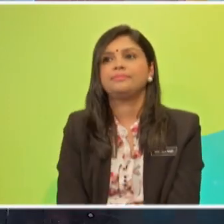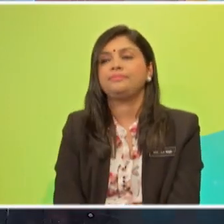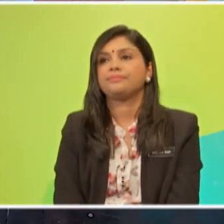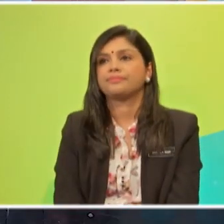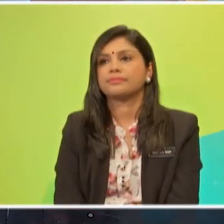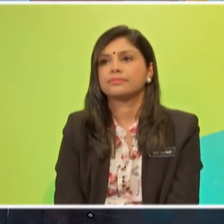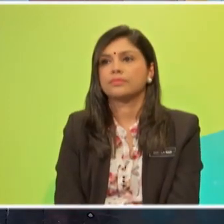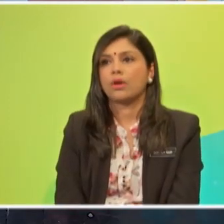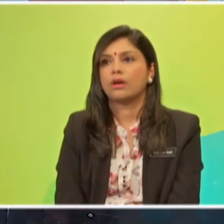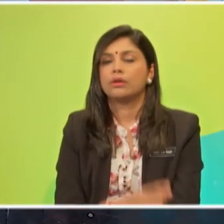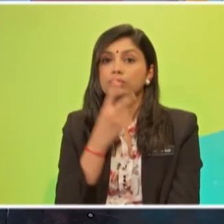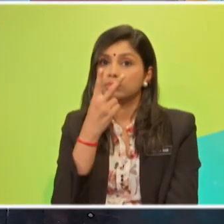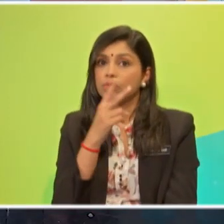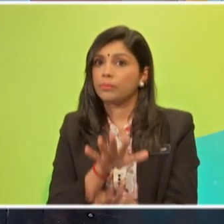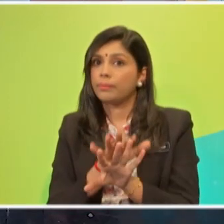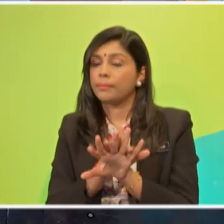inilah, cikgu.